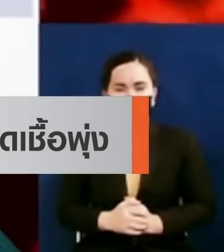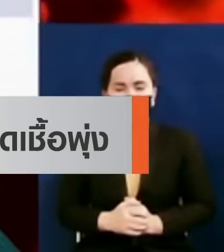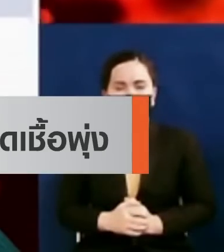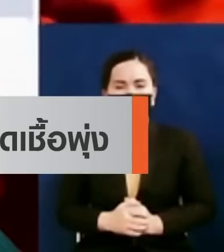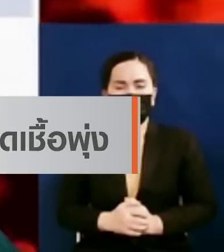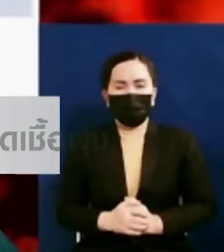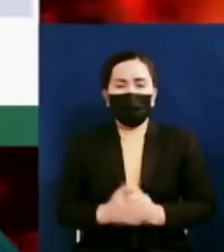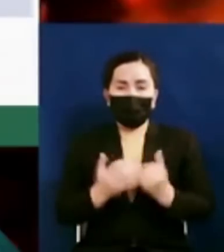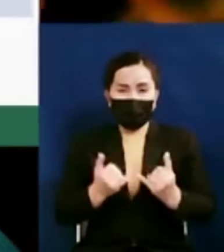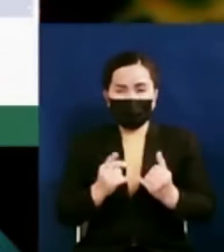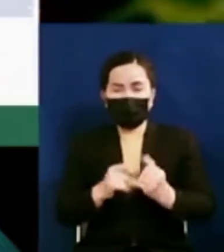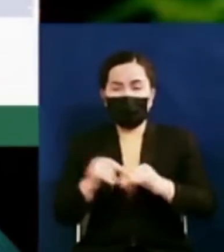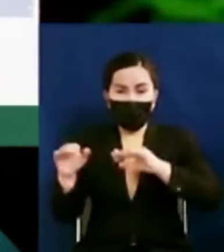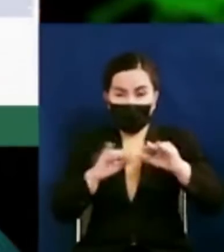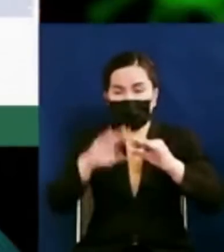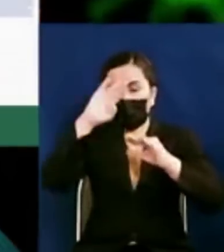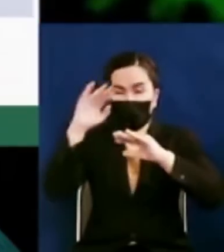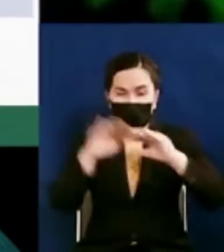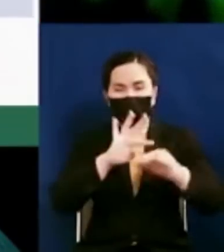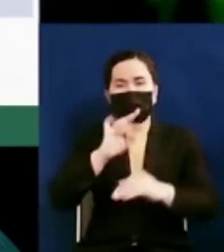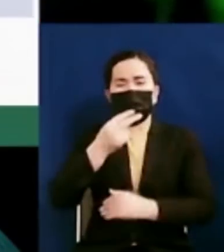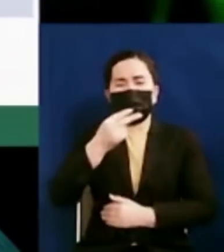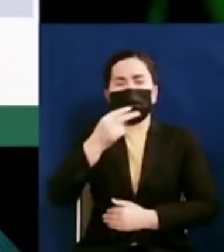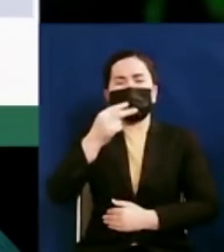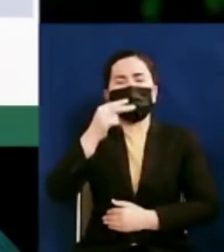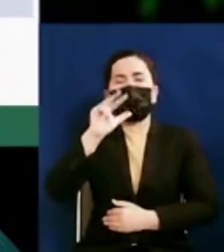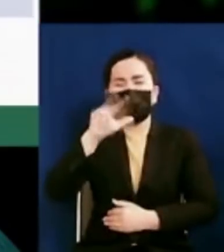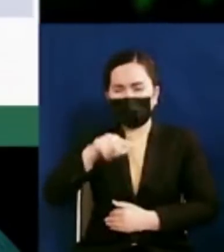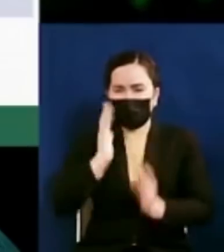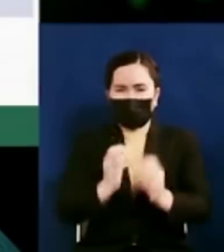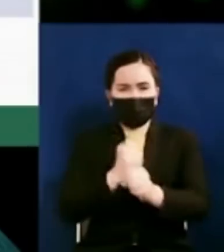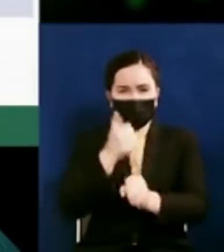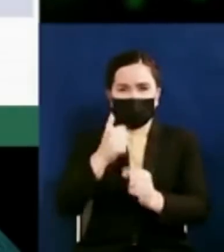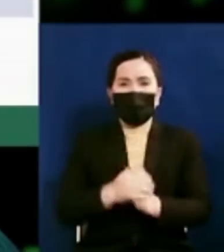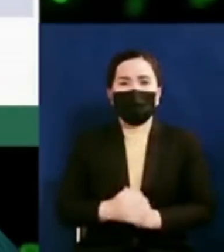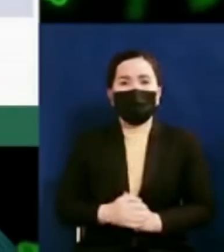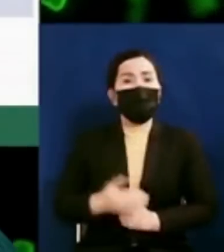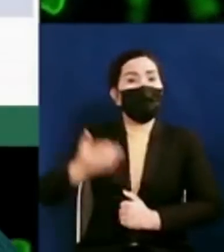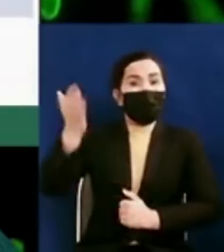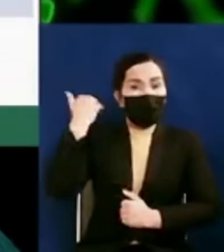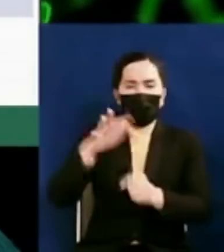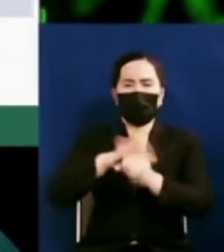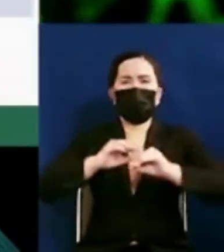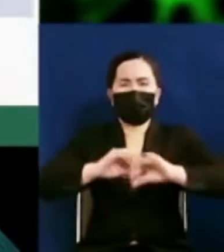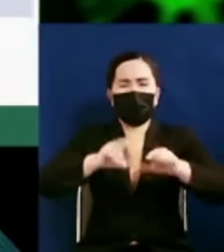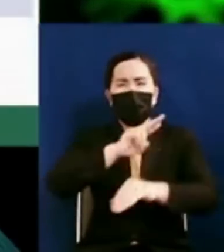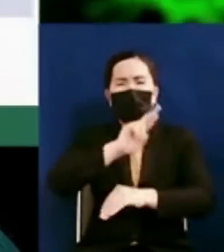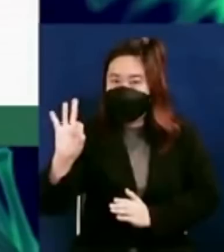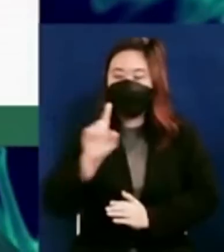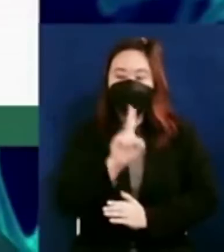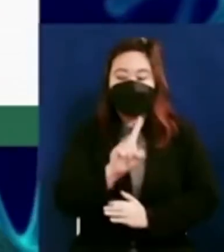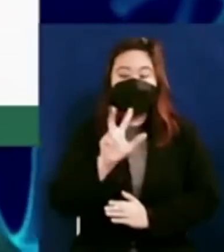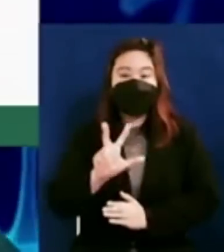คัดกรองด้วยตัวเองการตรวจ RT-PCR ไม่มีความจำเป็นค่ะและขอให้ผู้ป่วยรักษาตัวในระบบ